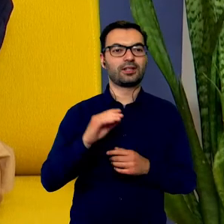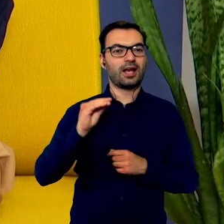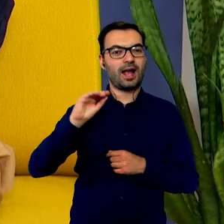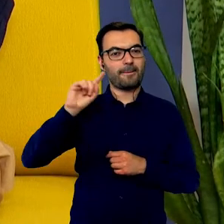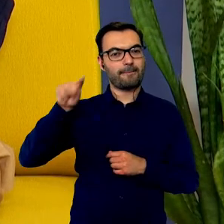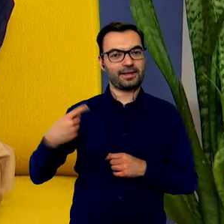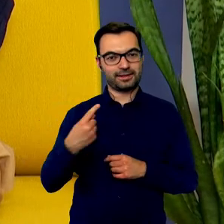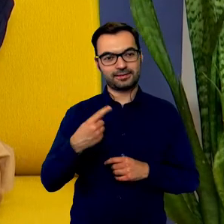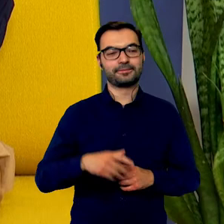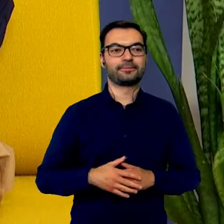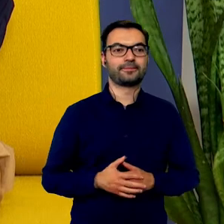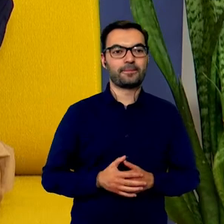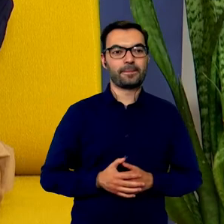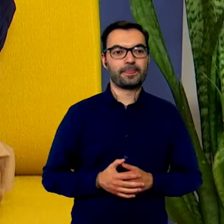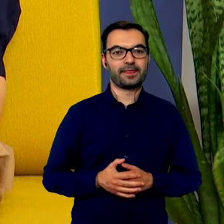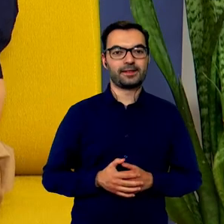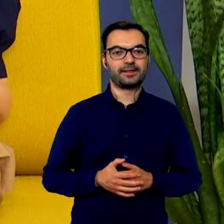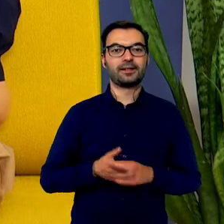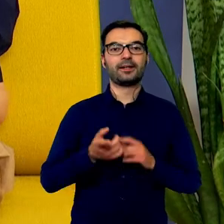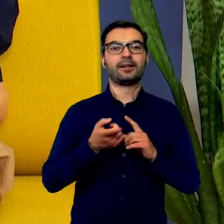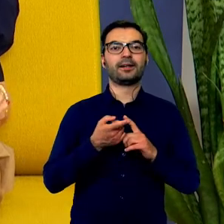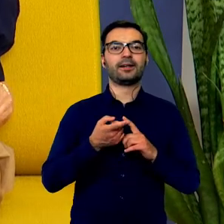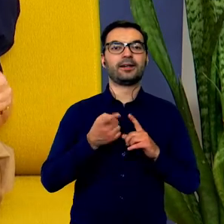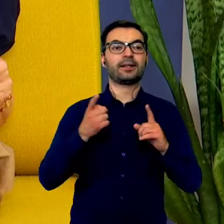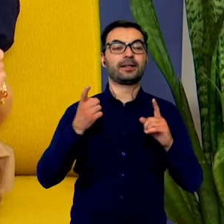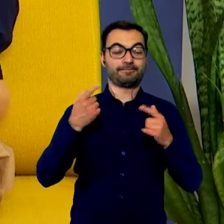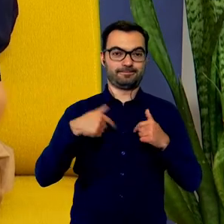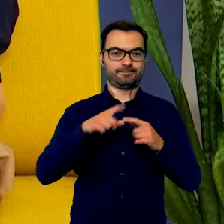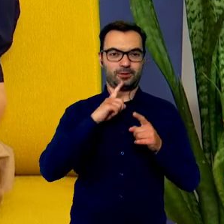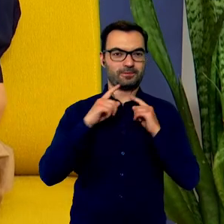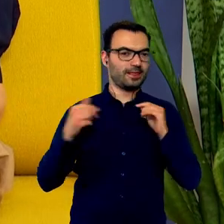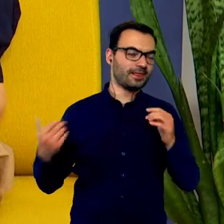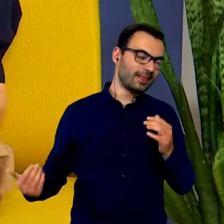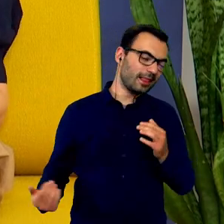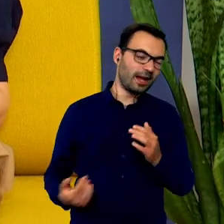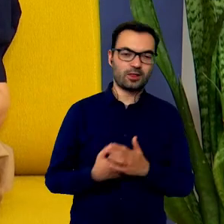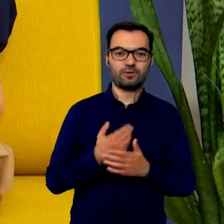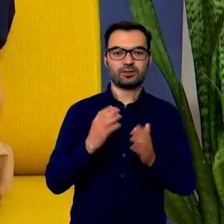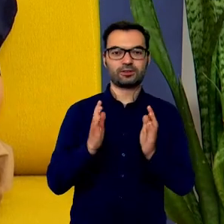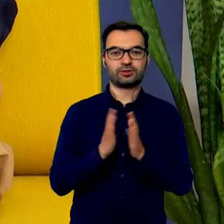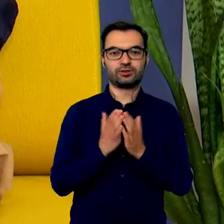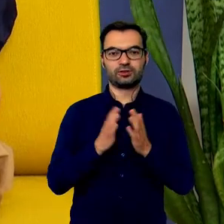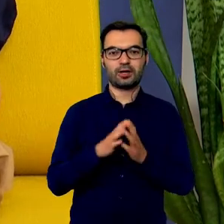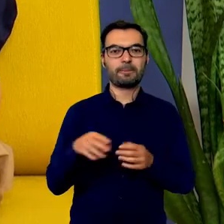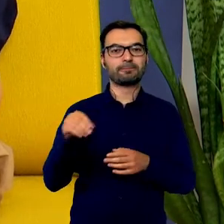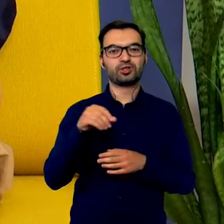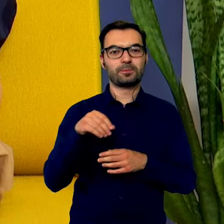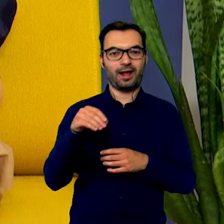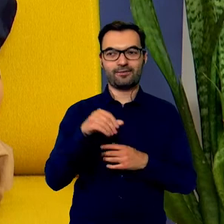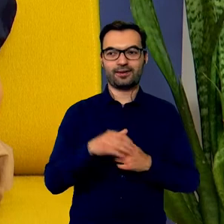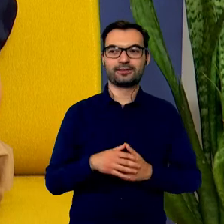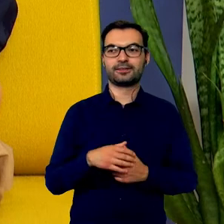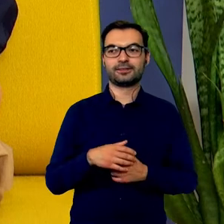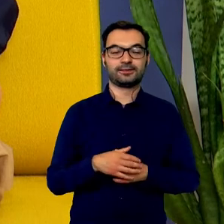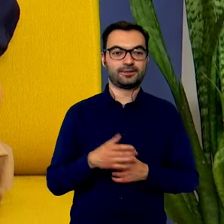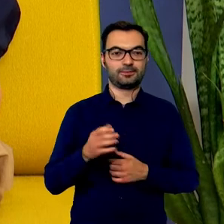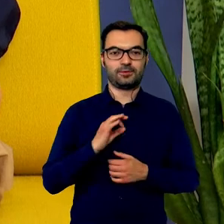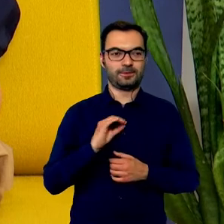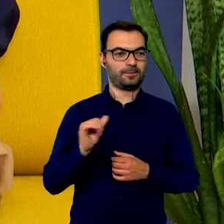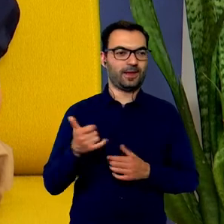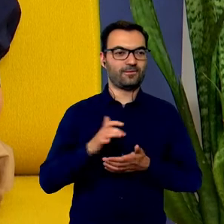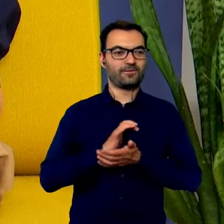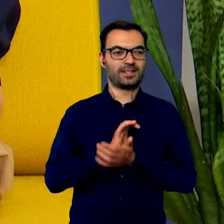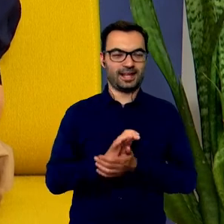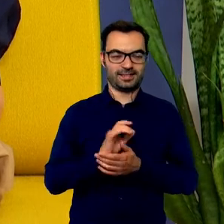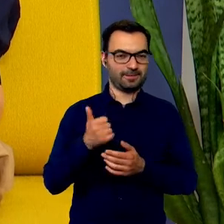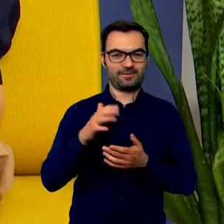Empiku. Zanim zaczniemy rozmowę o najnowszej książce Manueli Gretkowskiej, Przeprawa, którą ja tutaj mam w tej wersji jeszcze pierwszej, ale